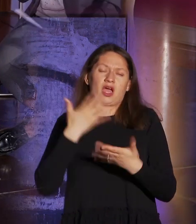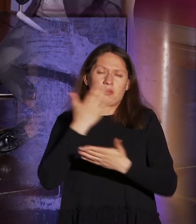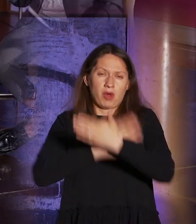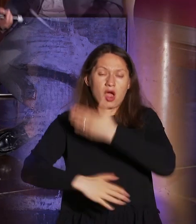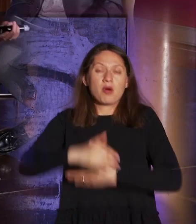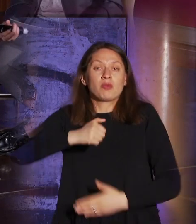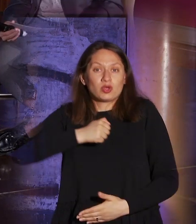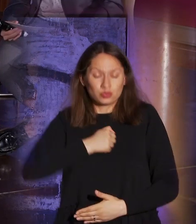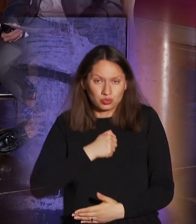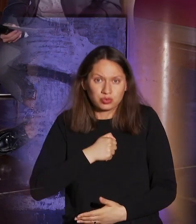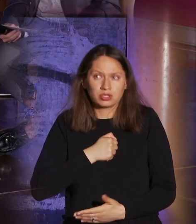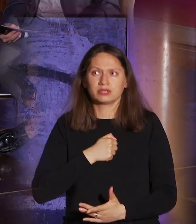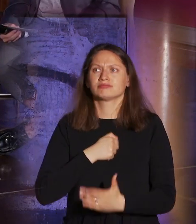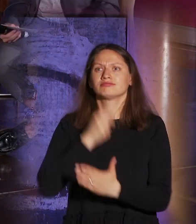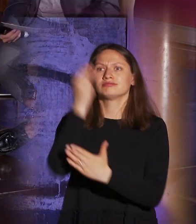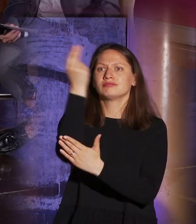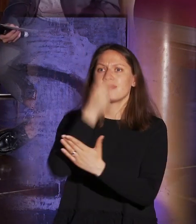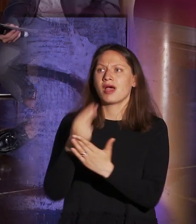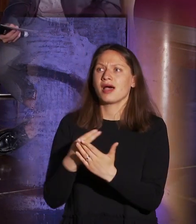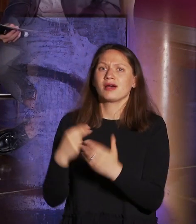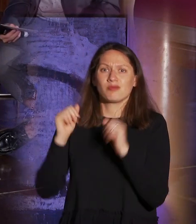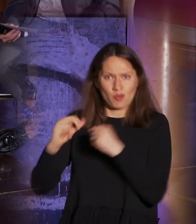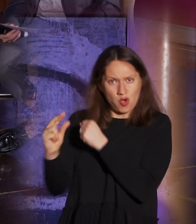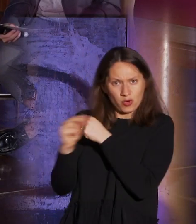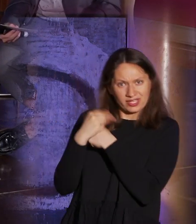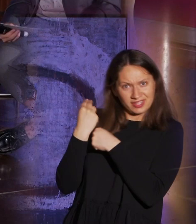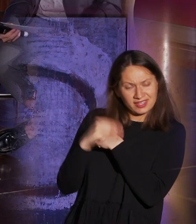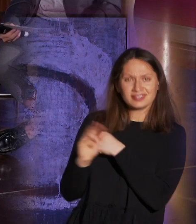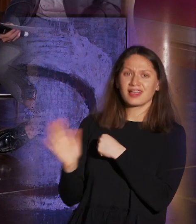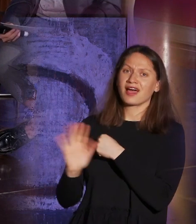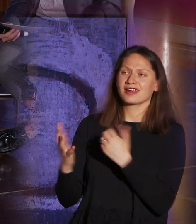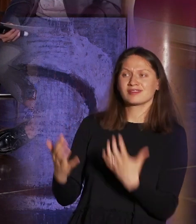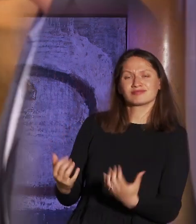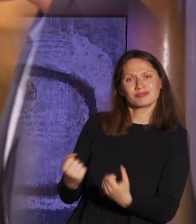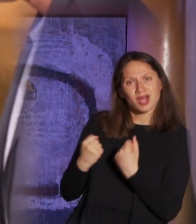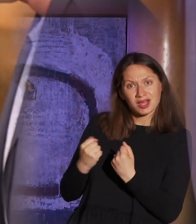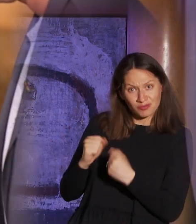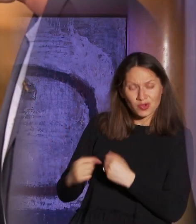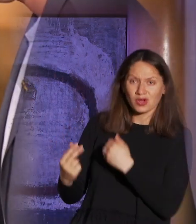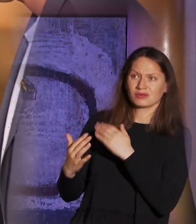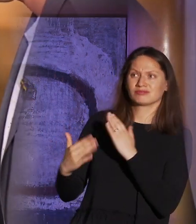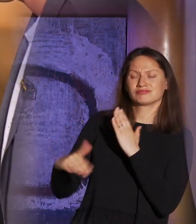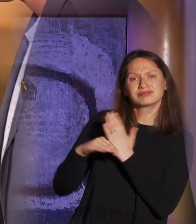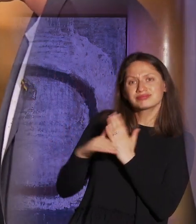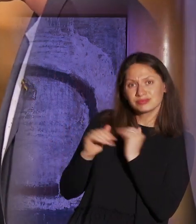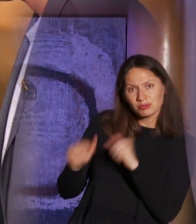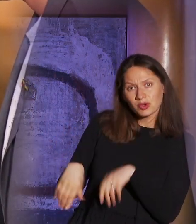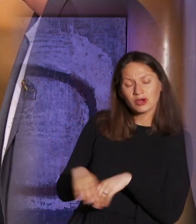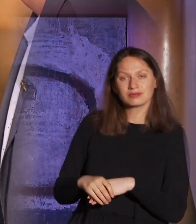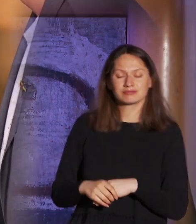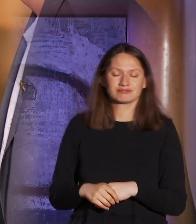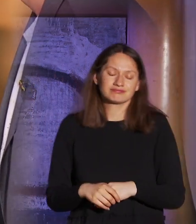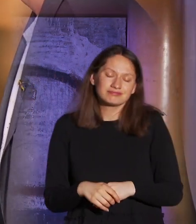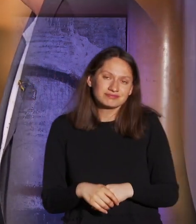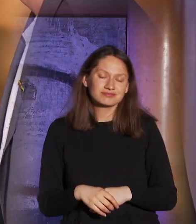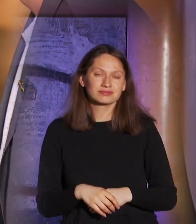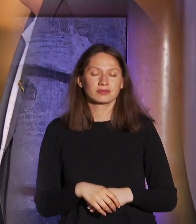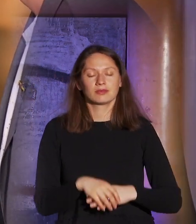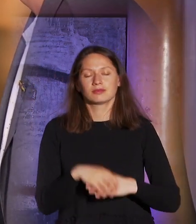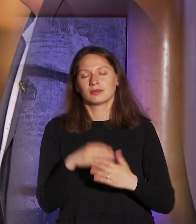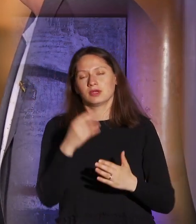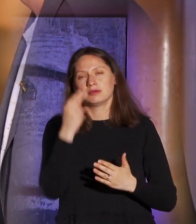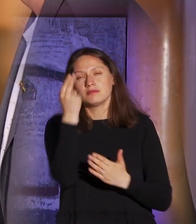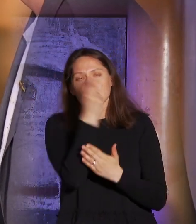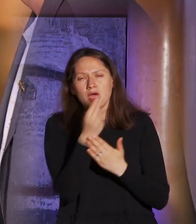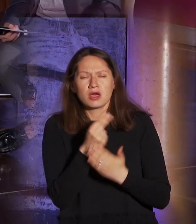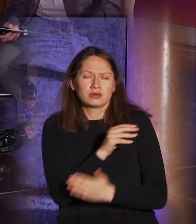gydyti? Nu, aš manyčiau, kad meno gale tai tokie didžiuliai yra. Ir aš